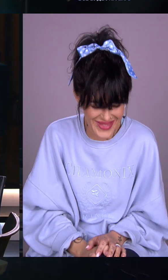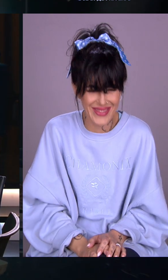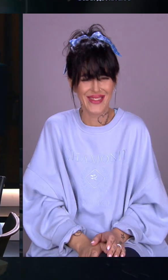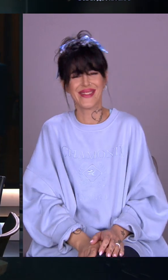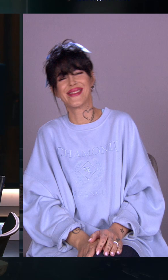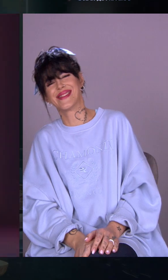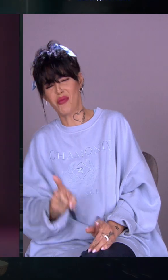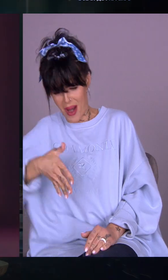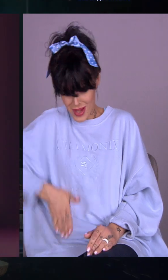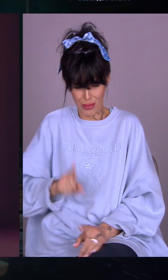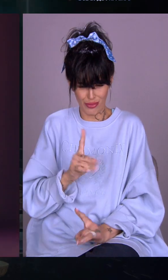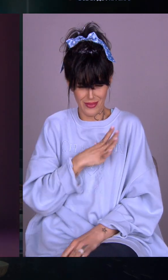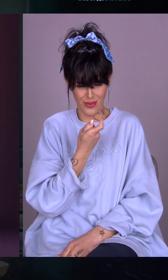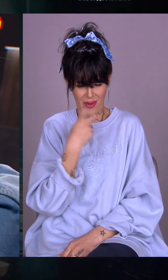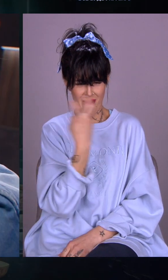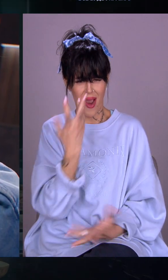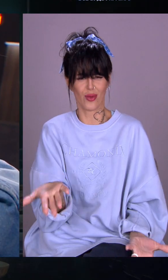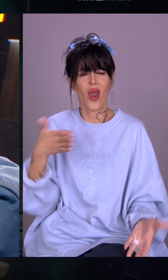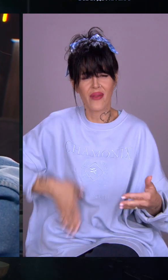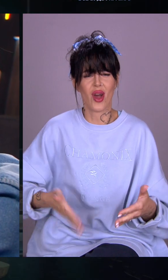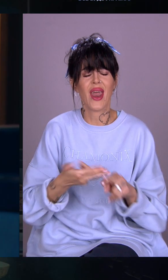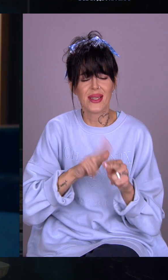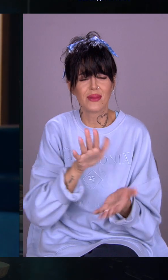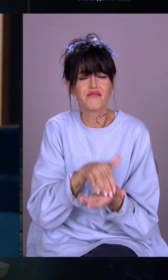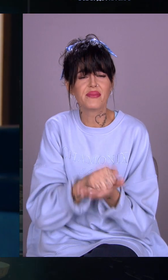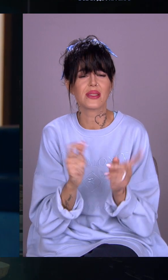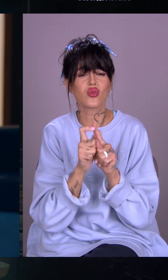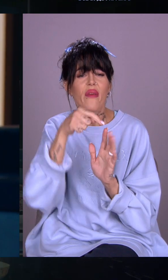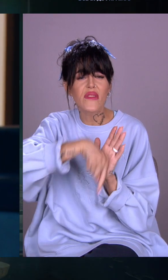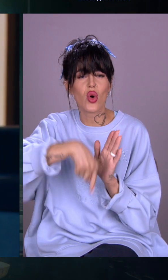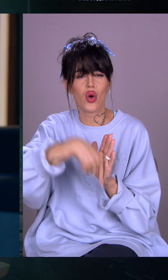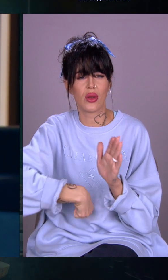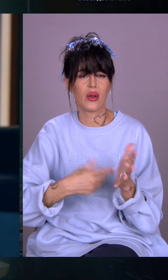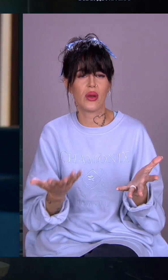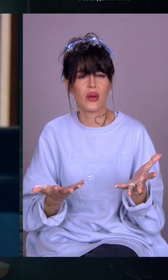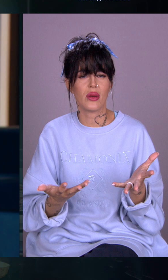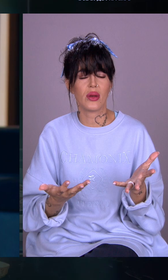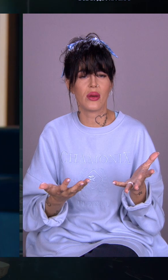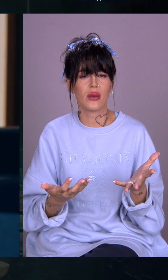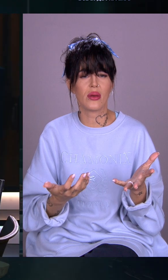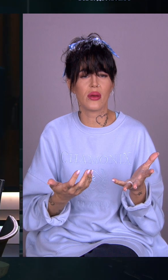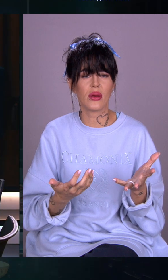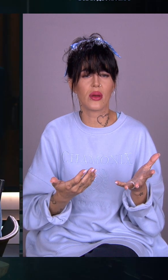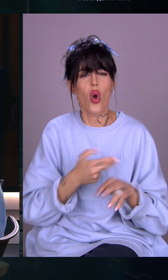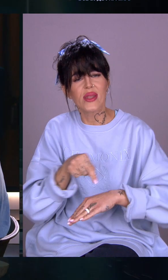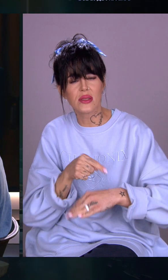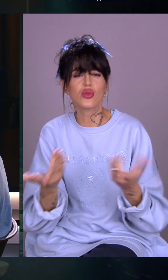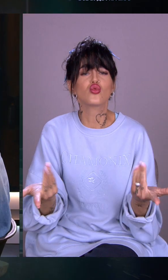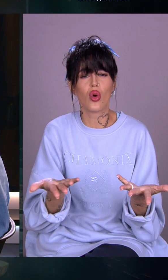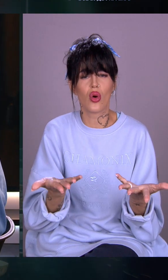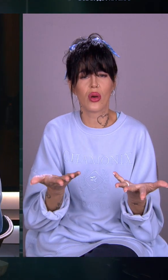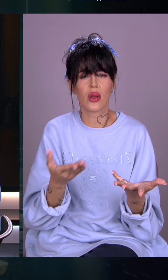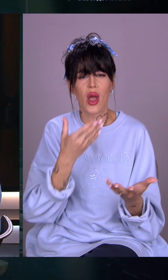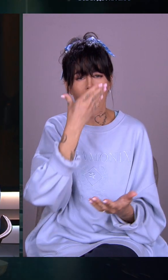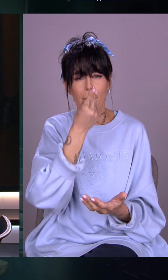воняв. Гаманець? Жеболовка, це щось таке? Може, це якийсь годинник? Ні, жеболовка і годинник. Носовичок.